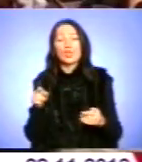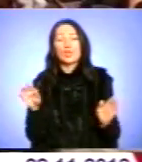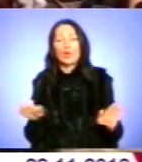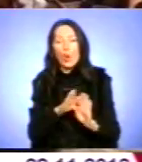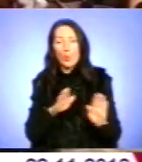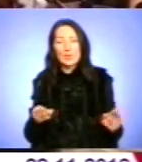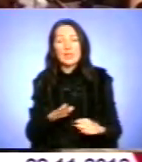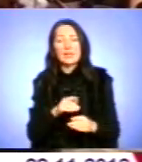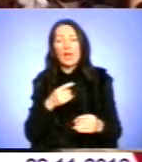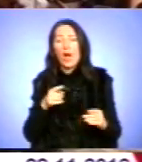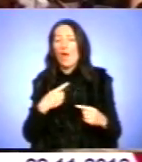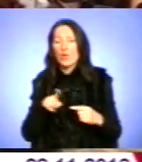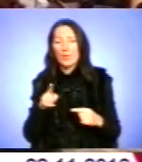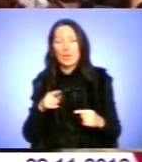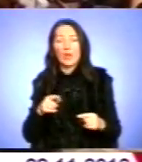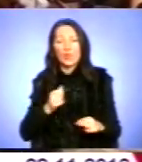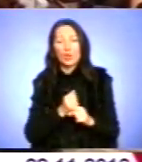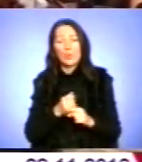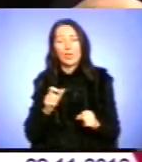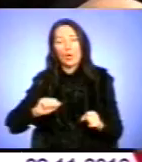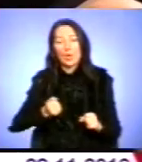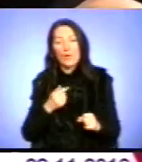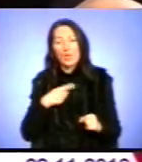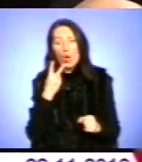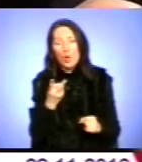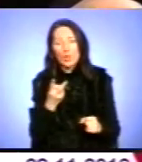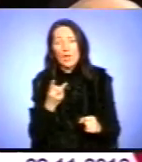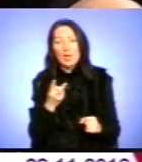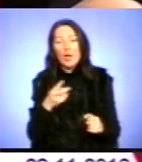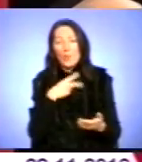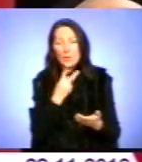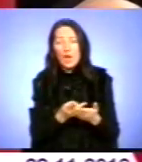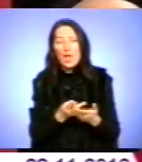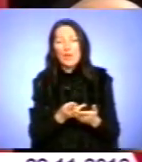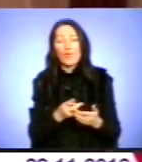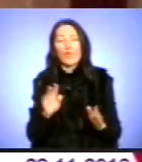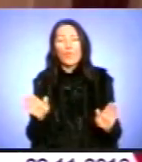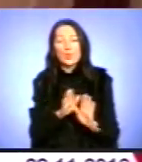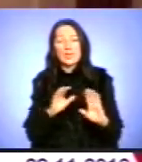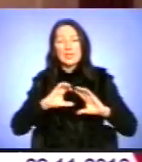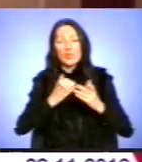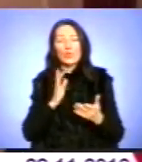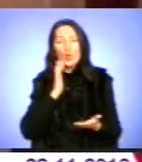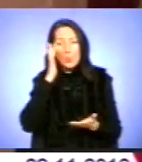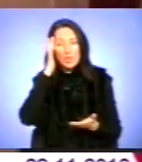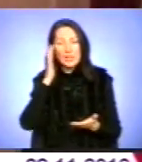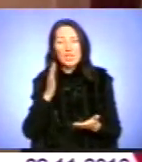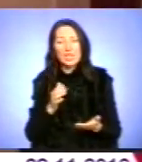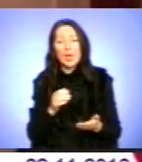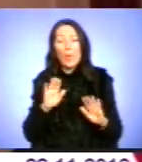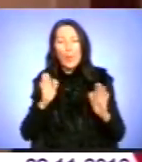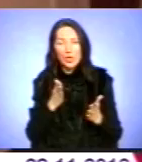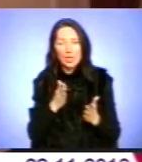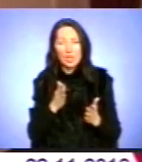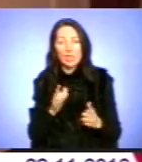від робіт колег. Він один з небагатьох відображає у музиці світові політичні і військові події. Майдан 2004 для